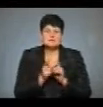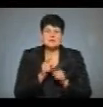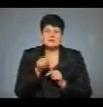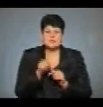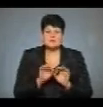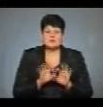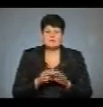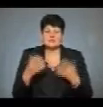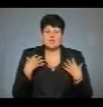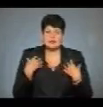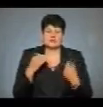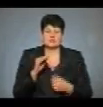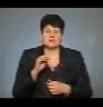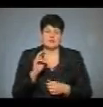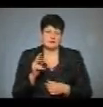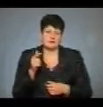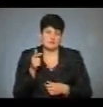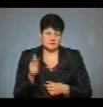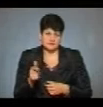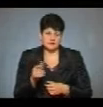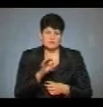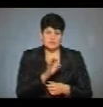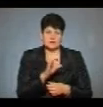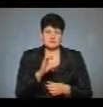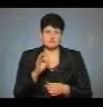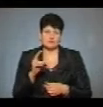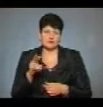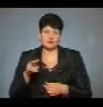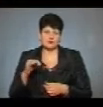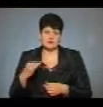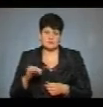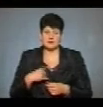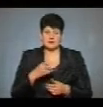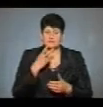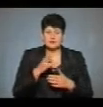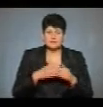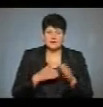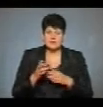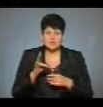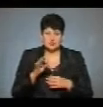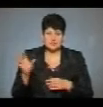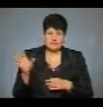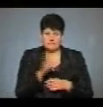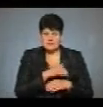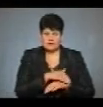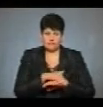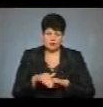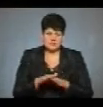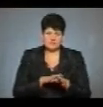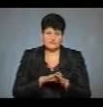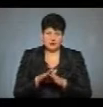начальник управління житлово-комунального господарства Тернополя Олег Соколовський. Ми передбачаємо практично на всіх вулицях